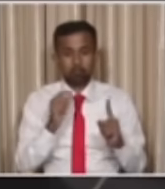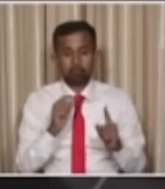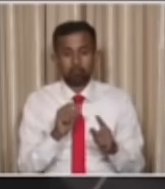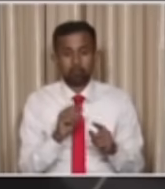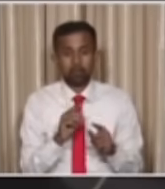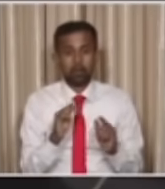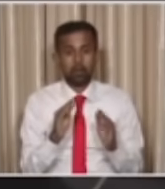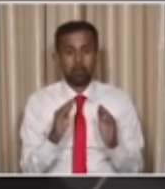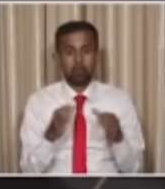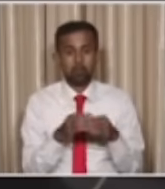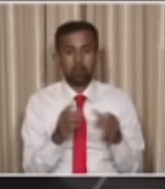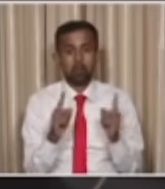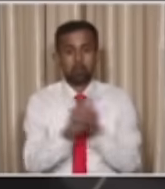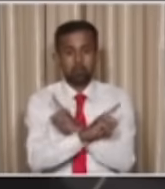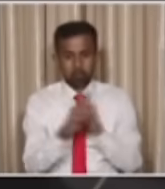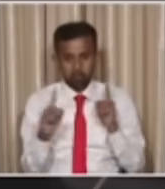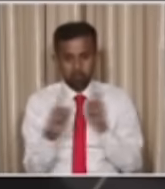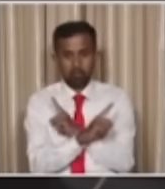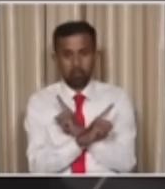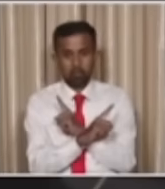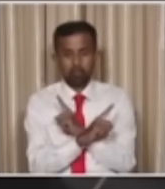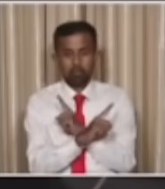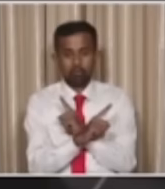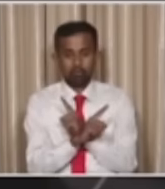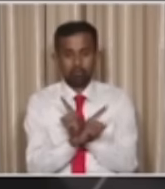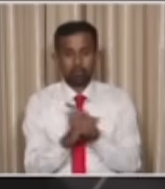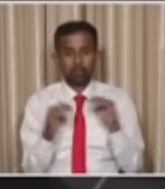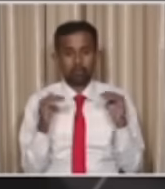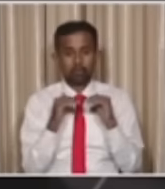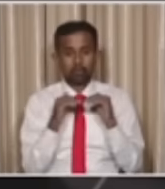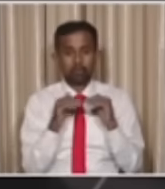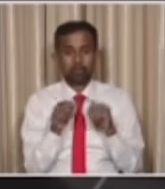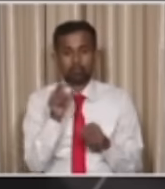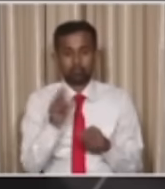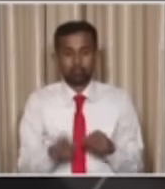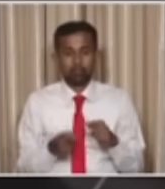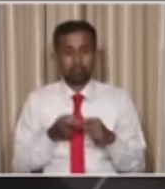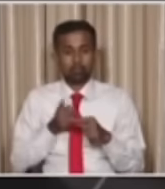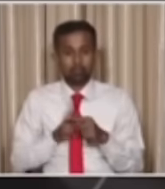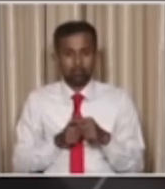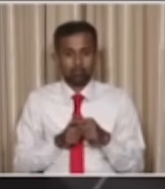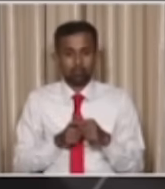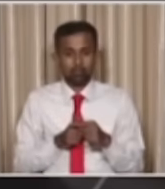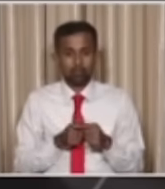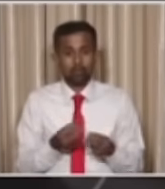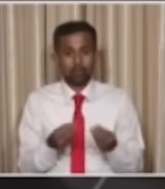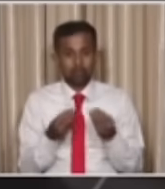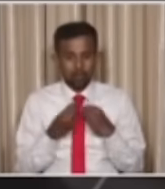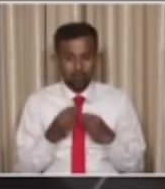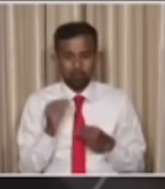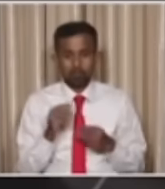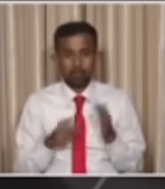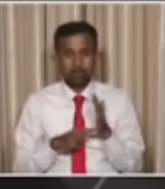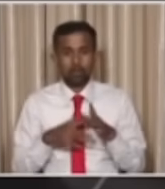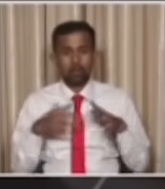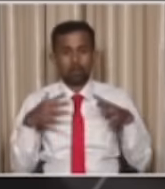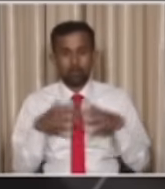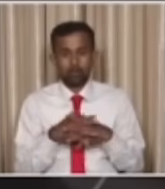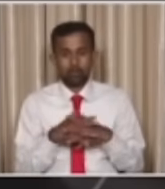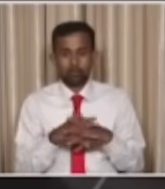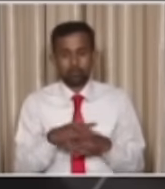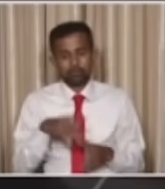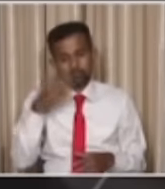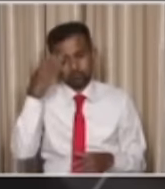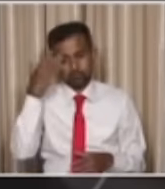වගේ පක්ෂමාරු කරනකොටත් ඒවා මේ සාධාරණ කරපු අයව අපි ආදර්ශයක් හැටියට ගන්නවා නම් මේ නීතිපද්‍යයට